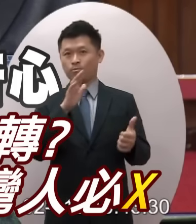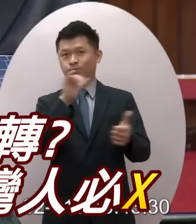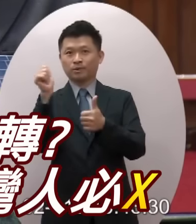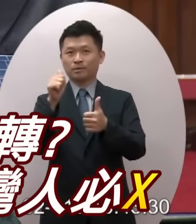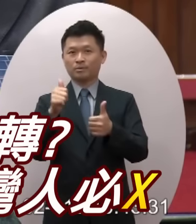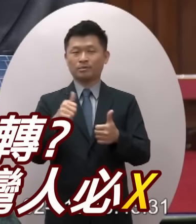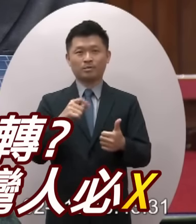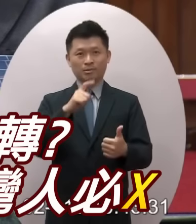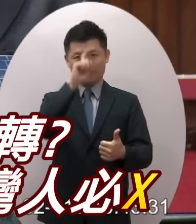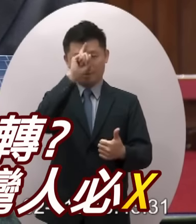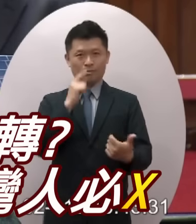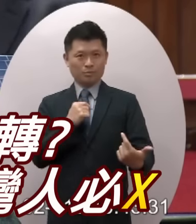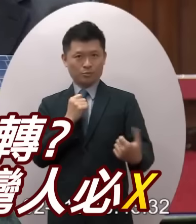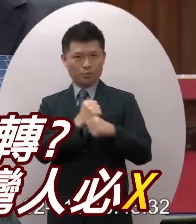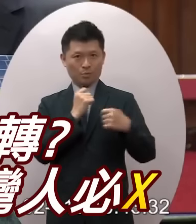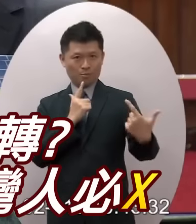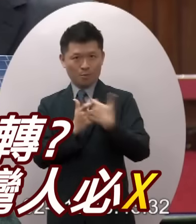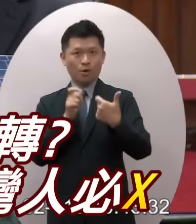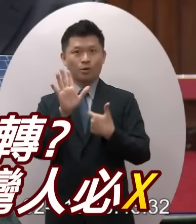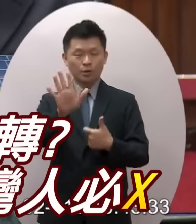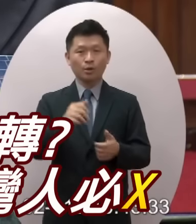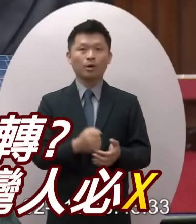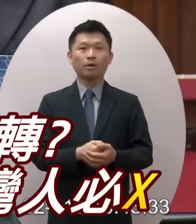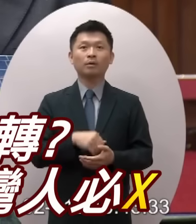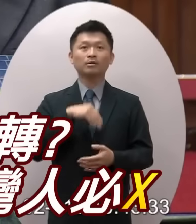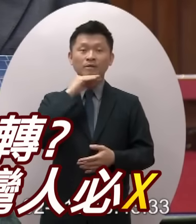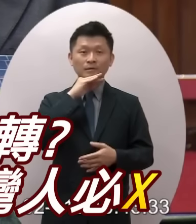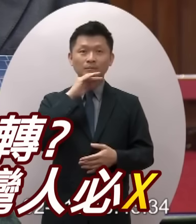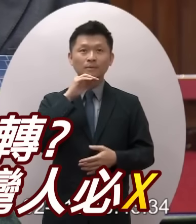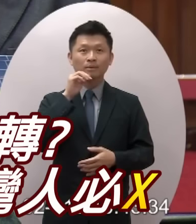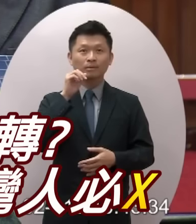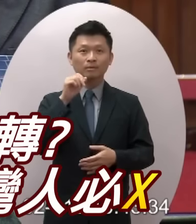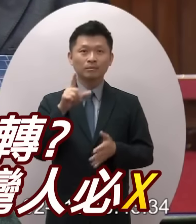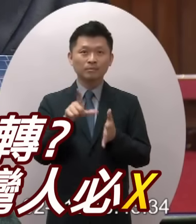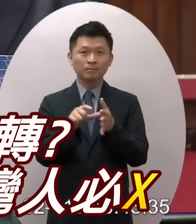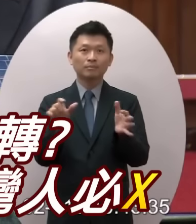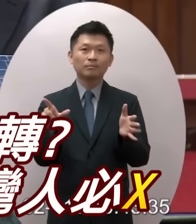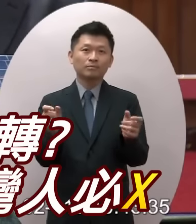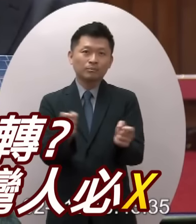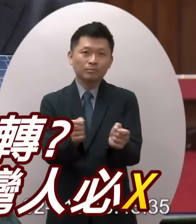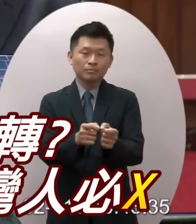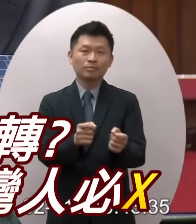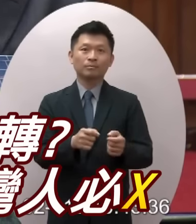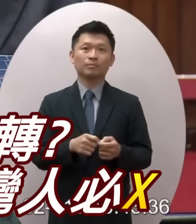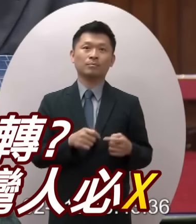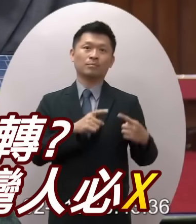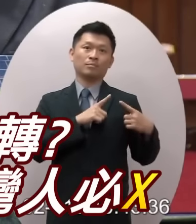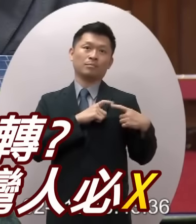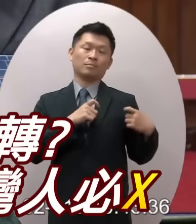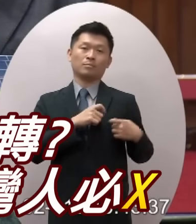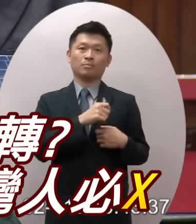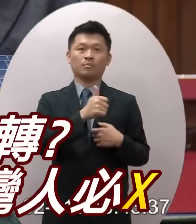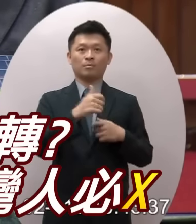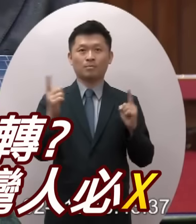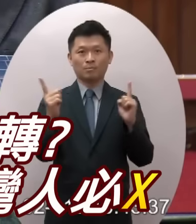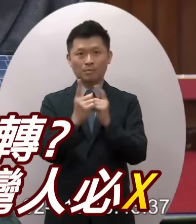心。结果你一个突破无两个，含郭建明食一顿饭，我救